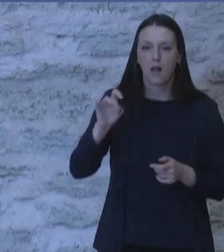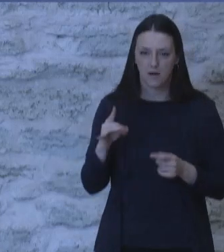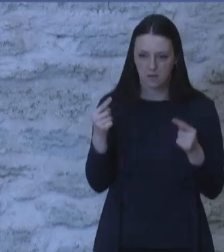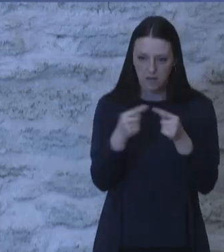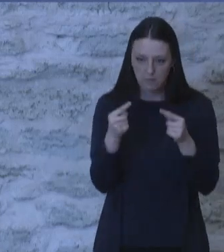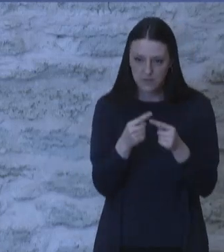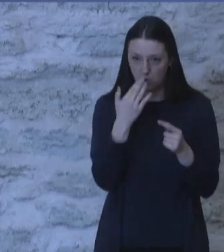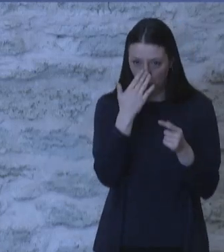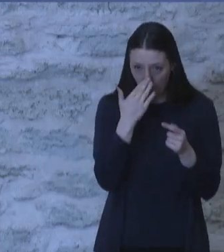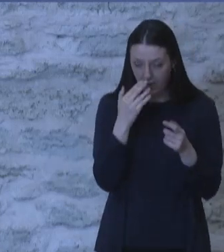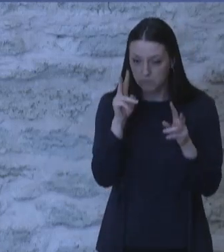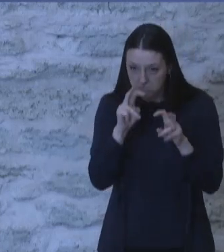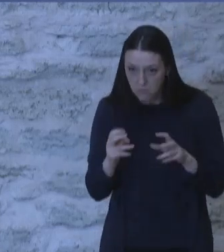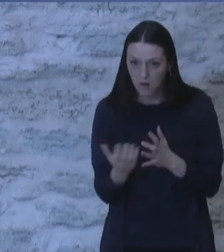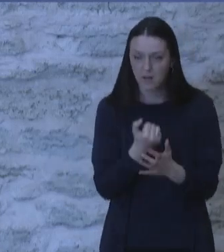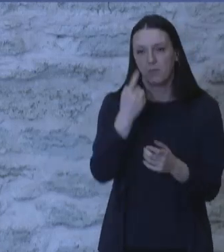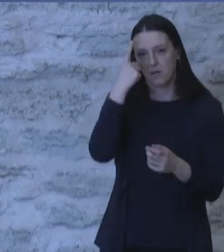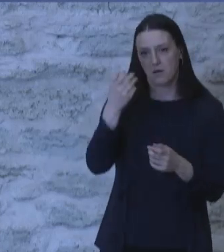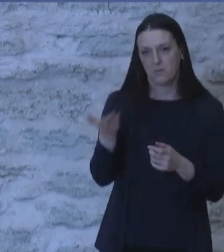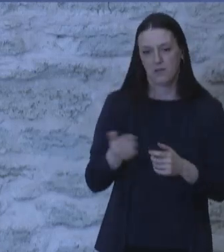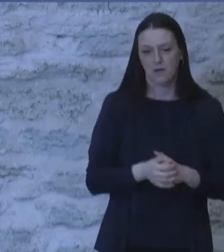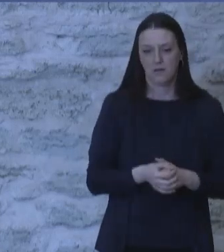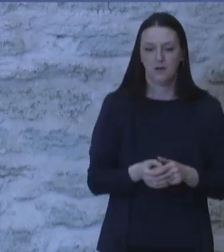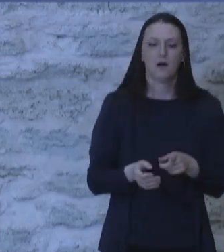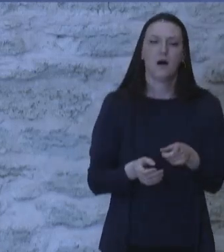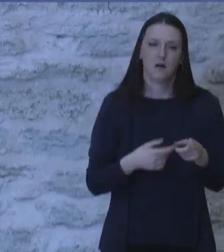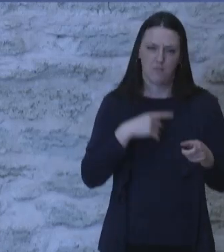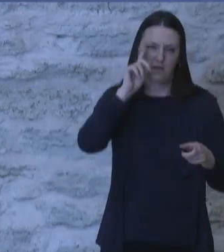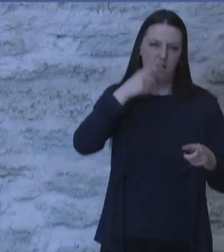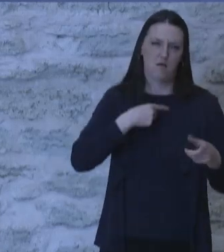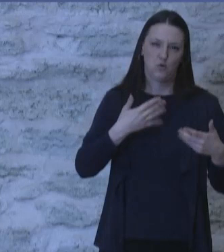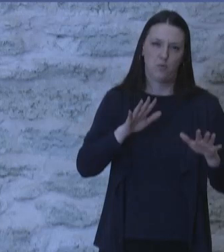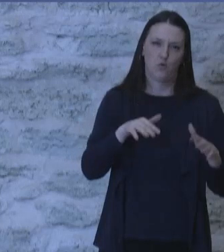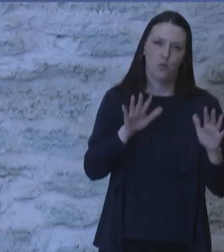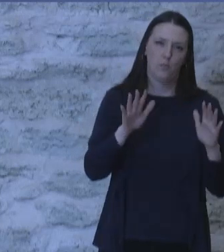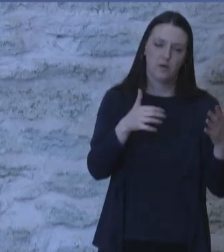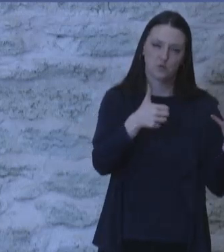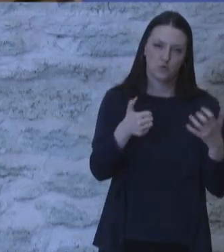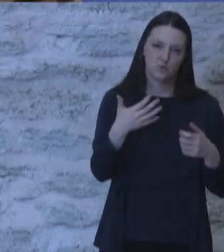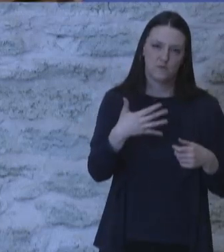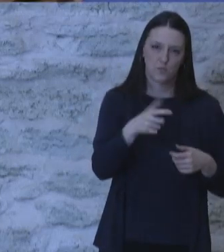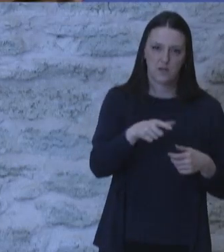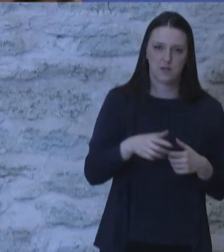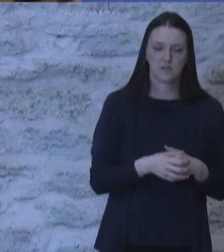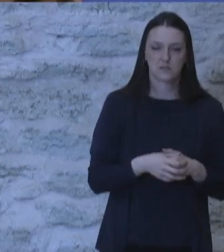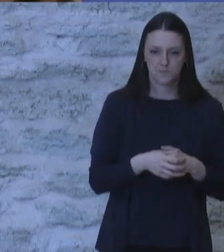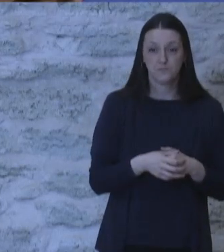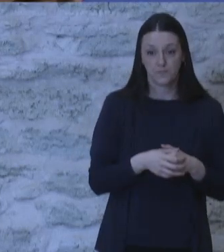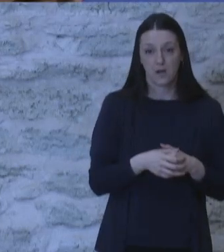teile selle teada annaks. Aitäh teile. See on umbes 650 inimest. Aitäh, lõpetan selle küsimuse